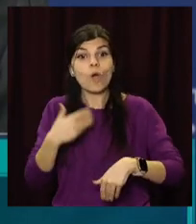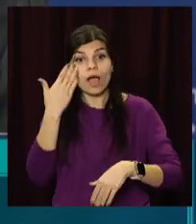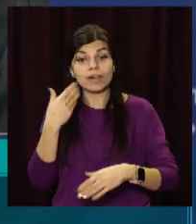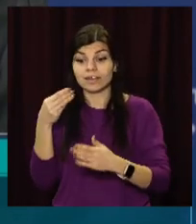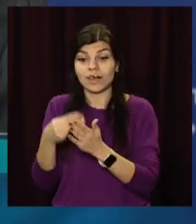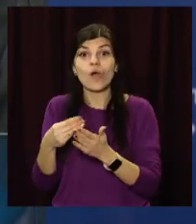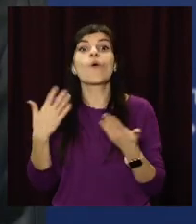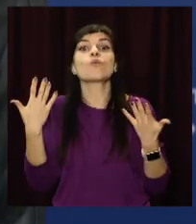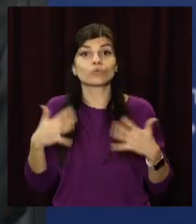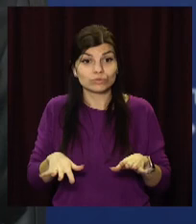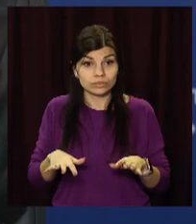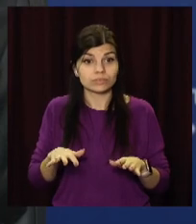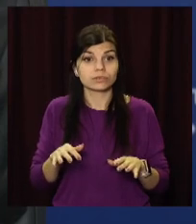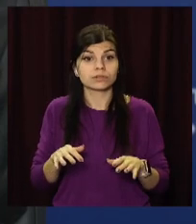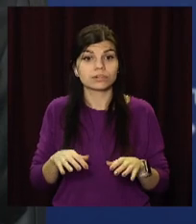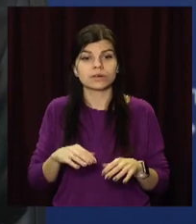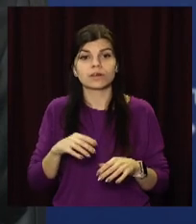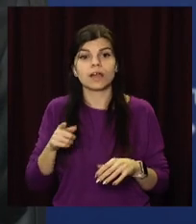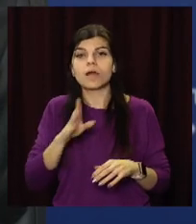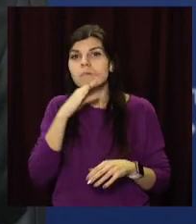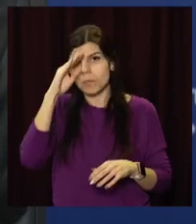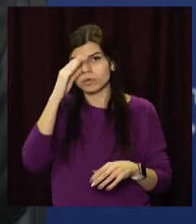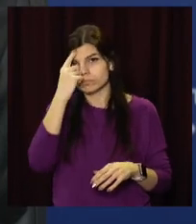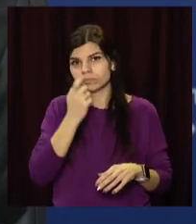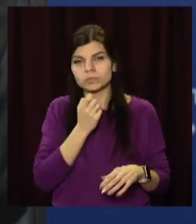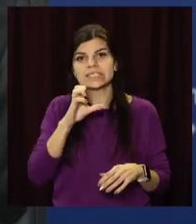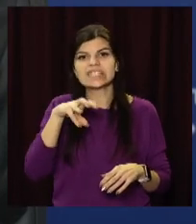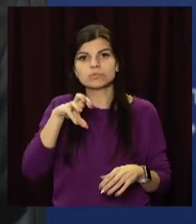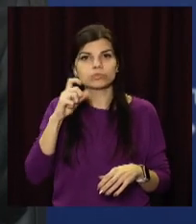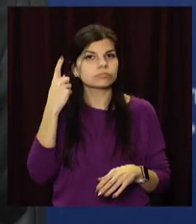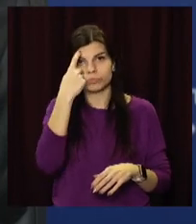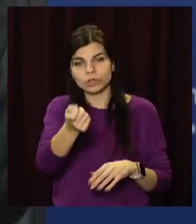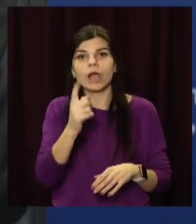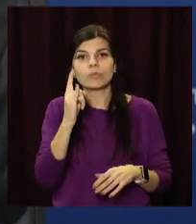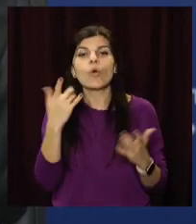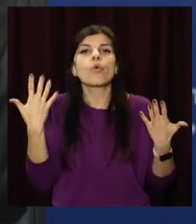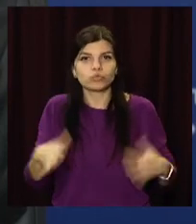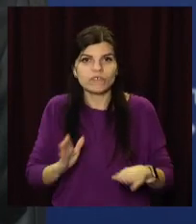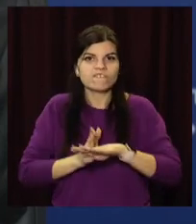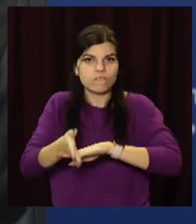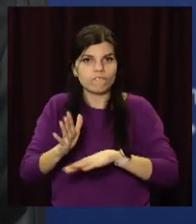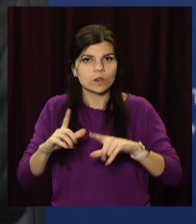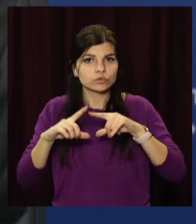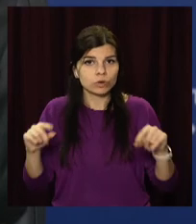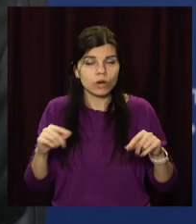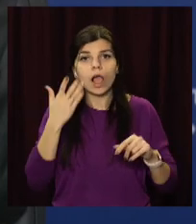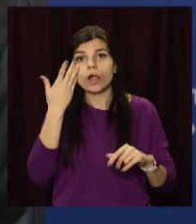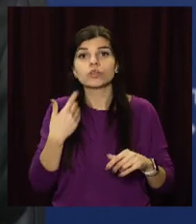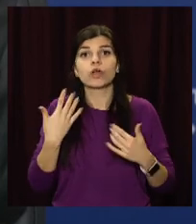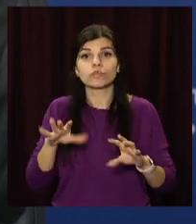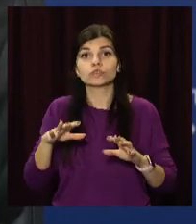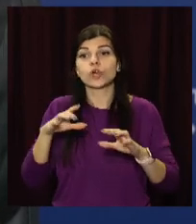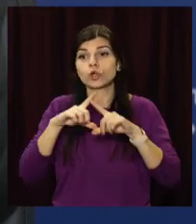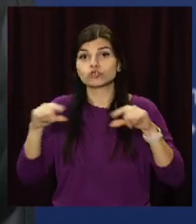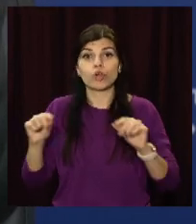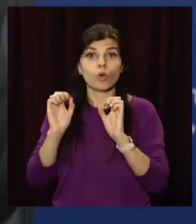вона прислонила до турнікету, батькам надходить смс-повідомлення про те, що дитина прийшла до школи. Коли вона покидає заклад